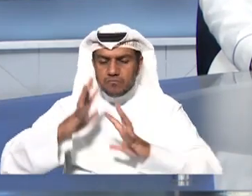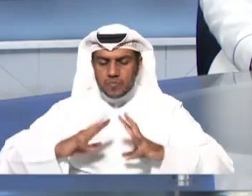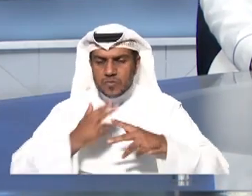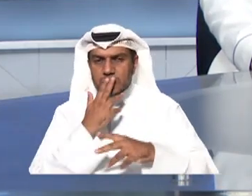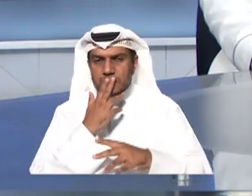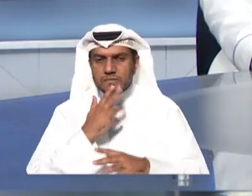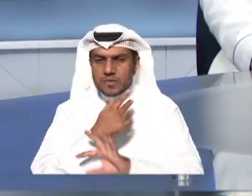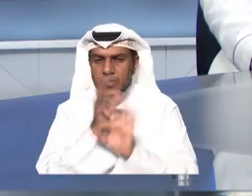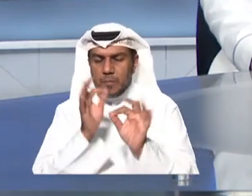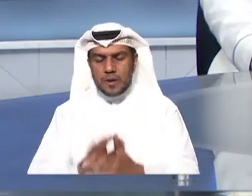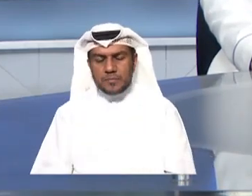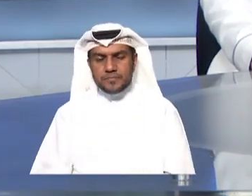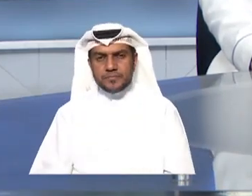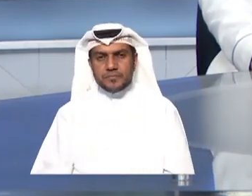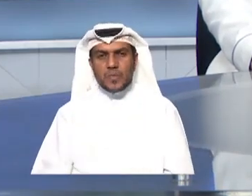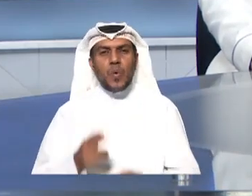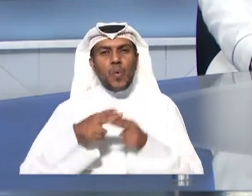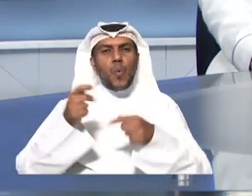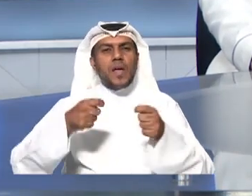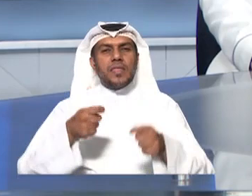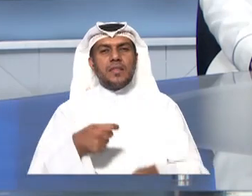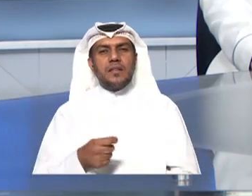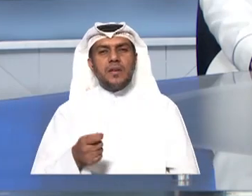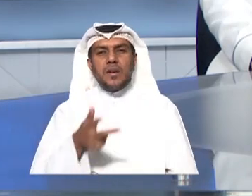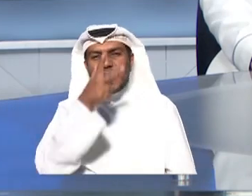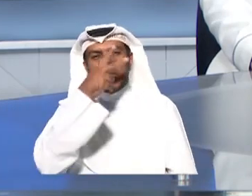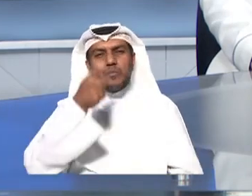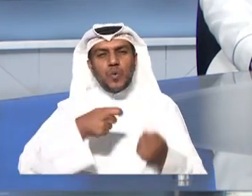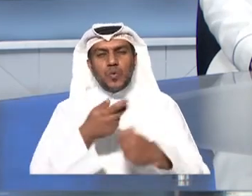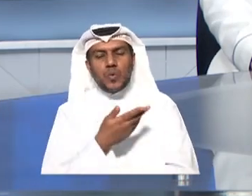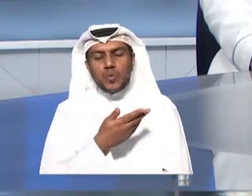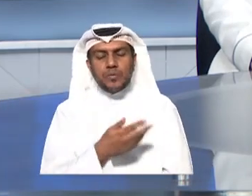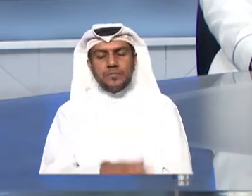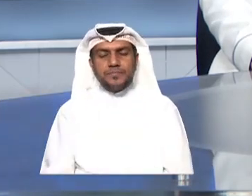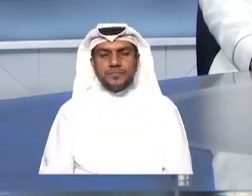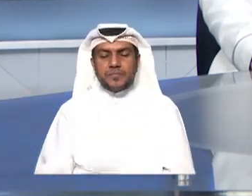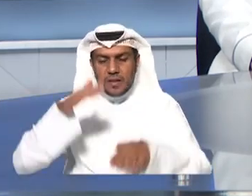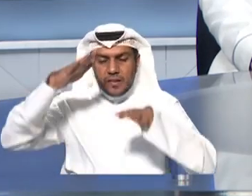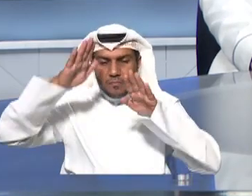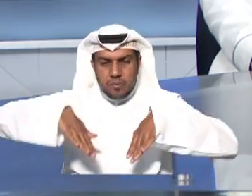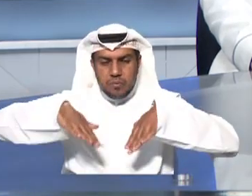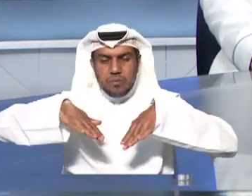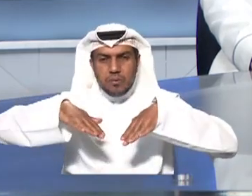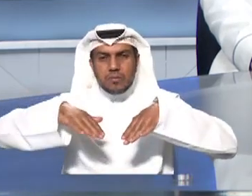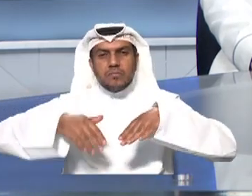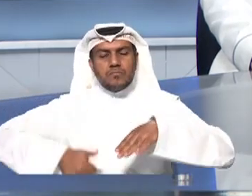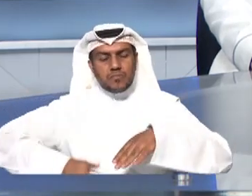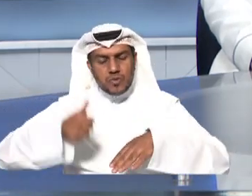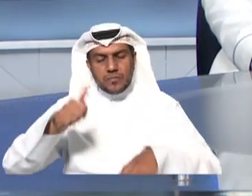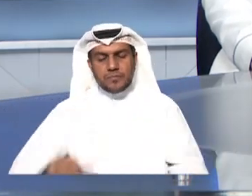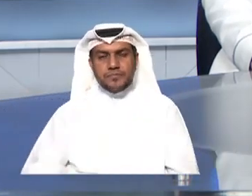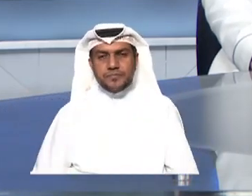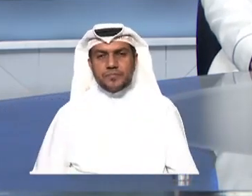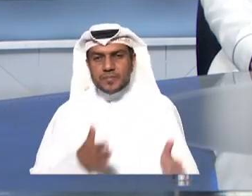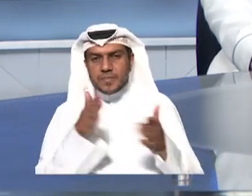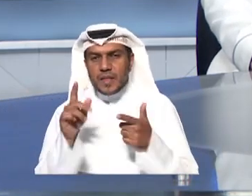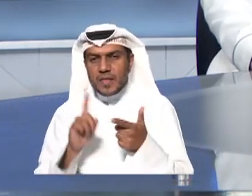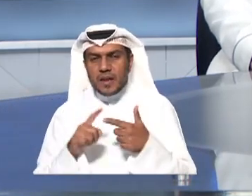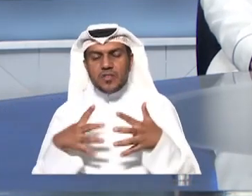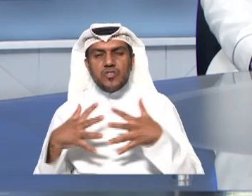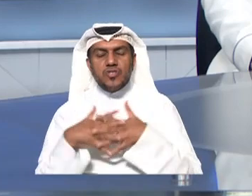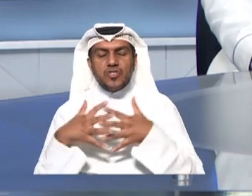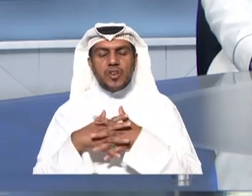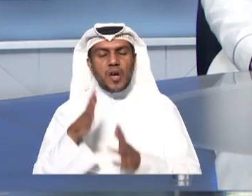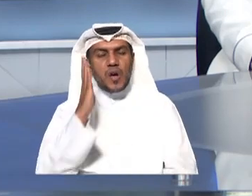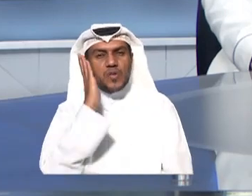الهيئة العامة للاتصالات في زيادة مساحة البناء لموقع إحدى شركات الاتصالات المتنقلة، وذلك